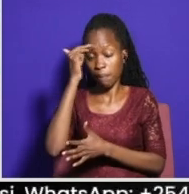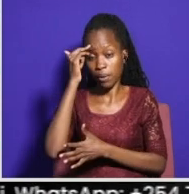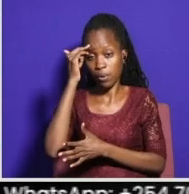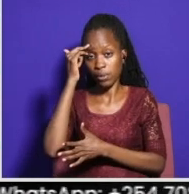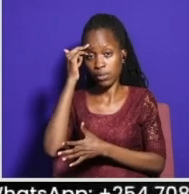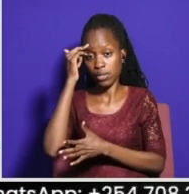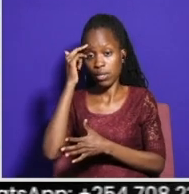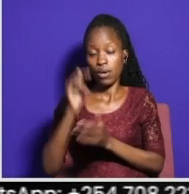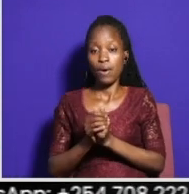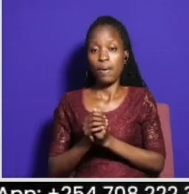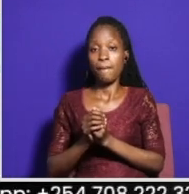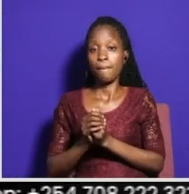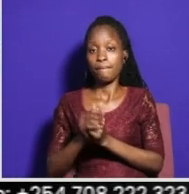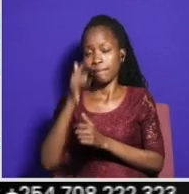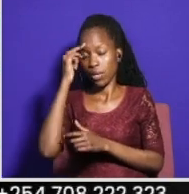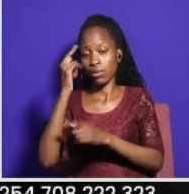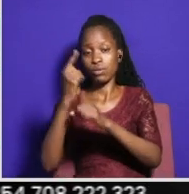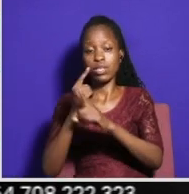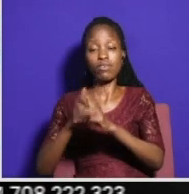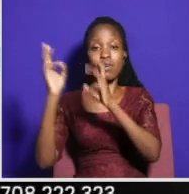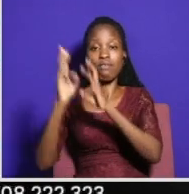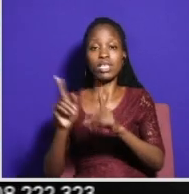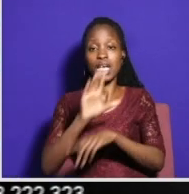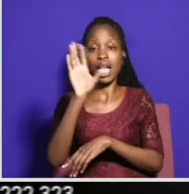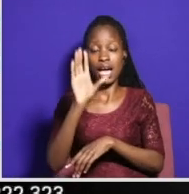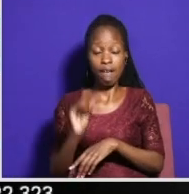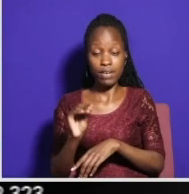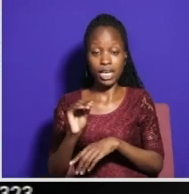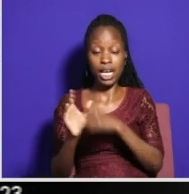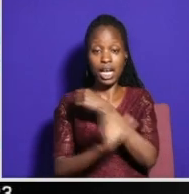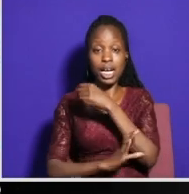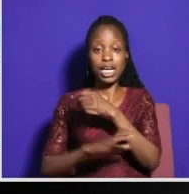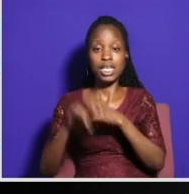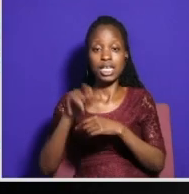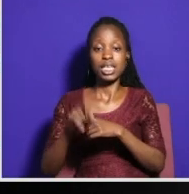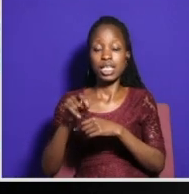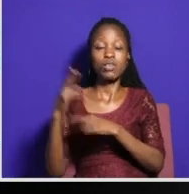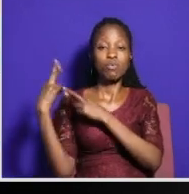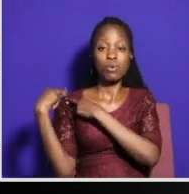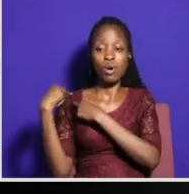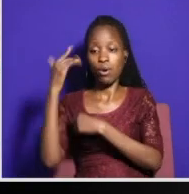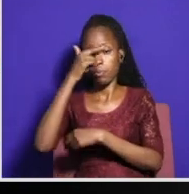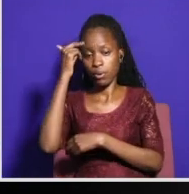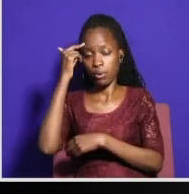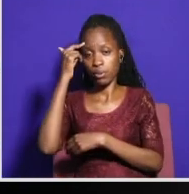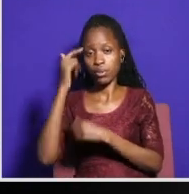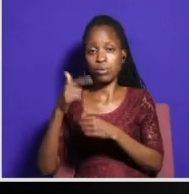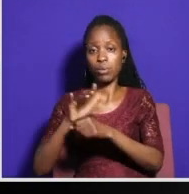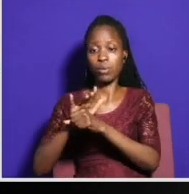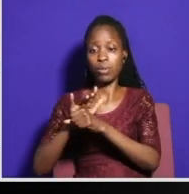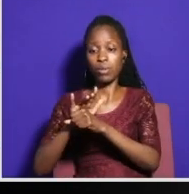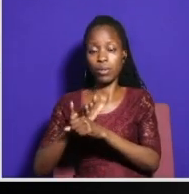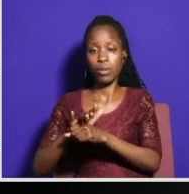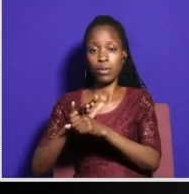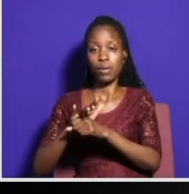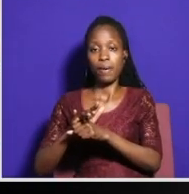wa rasilimali barani Afrika, mataifa ya Afrika basi yanastahili kujukumika, kwani tena si waathiriwa wa mabadiliko ya